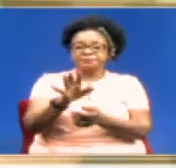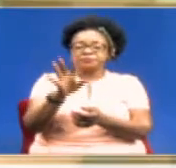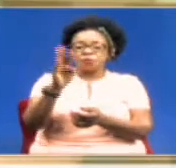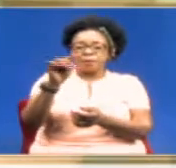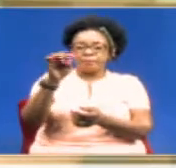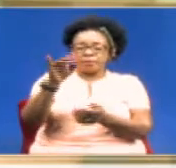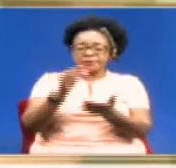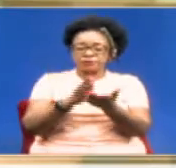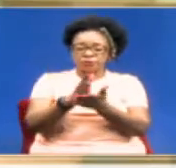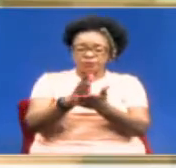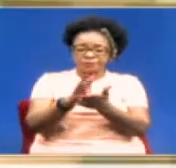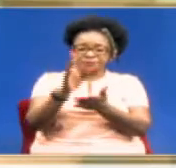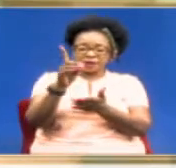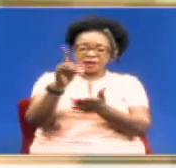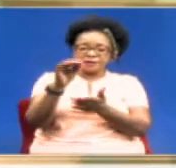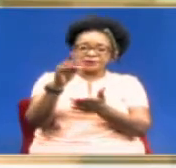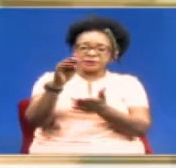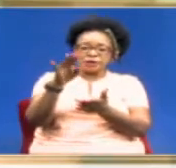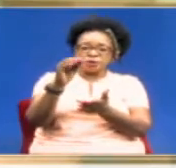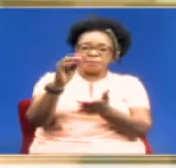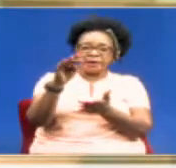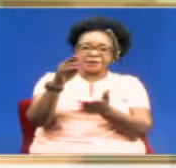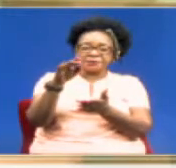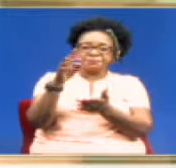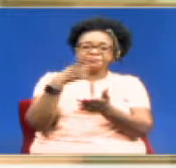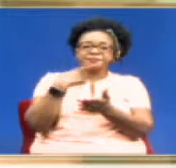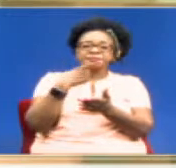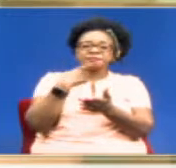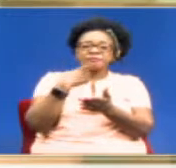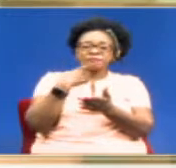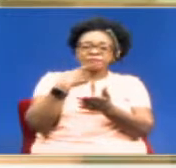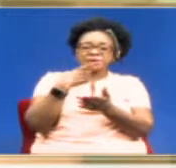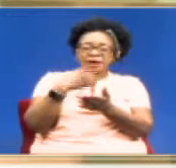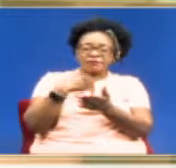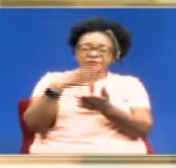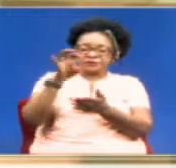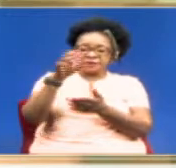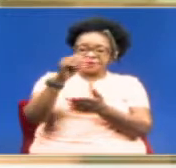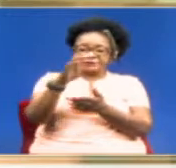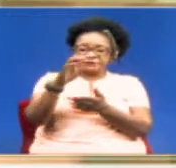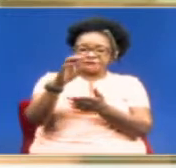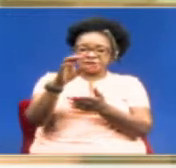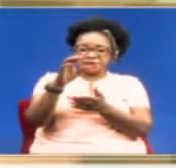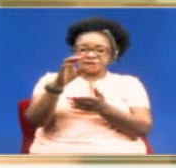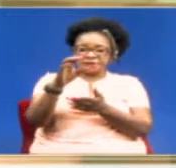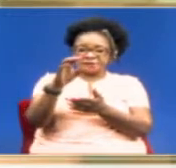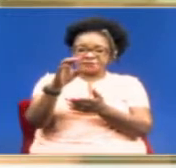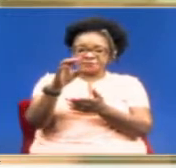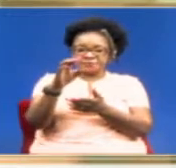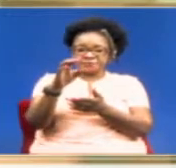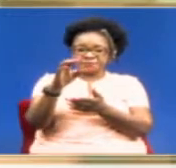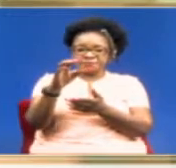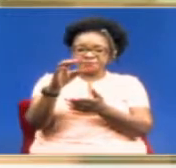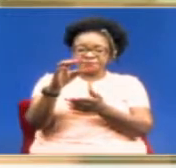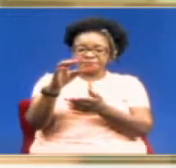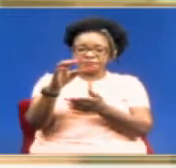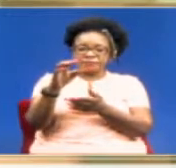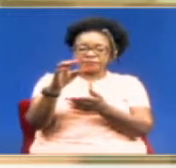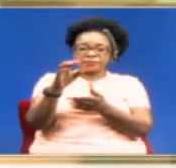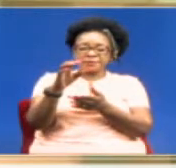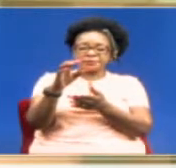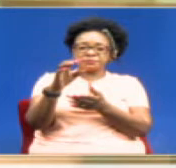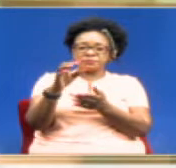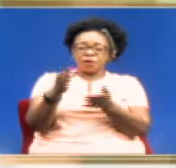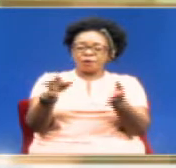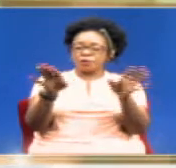wake Dunstan Omari anadai kwamba tume ya maadili na kupambana na ufisadi nchini EACC ilifunga akaunti yake